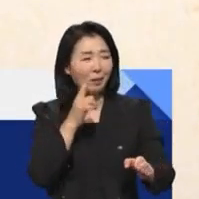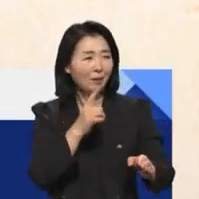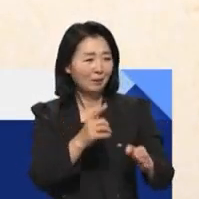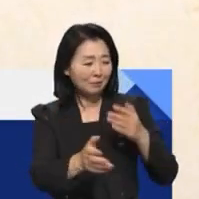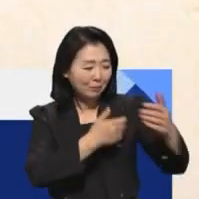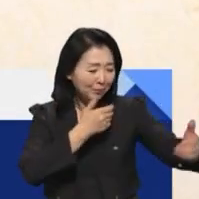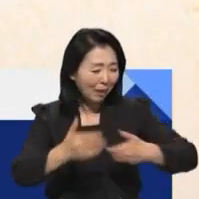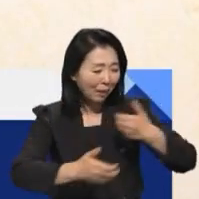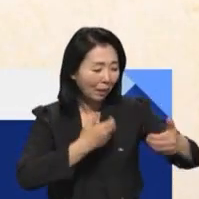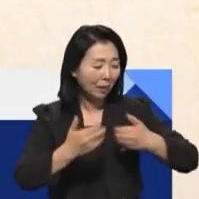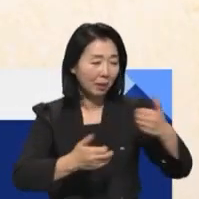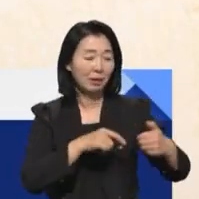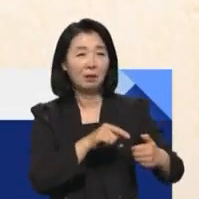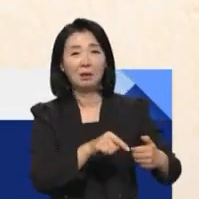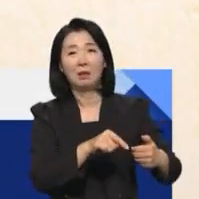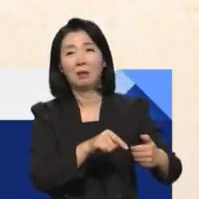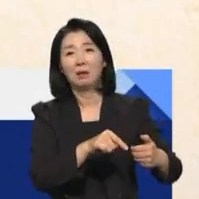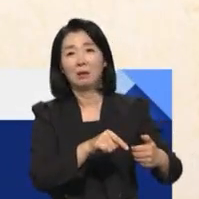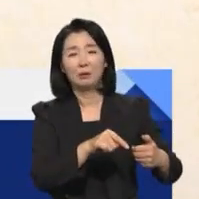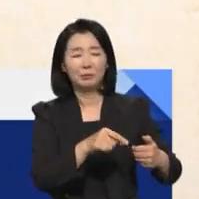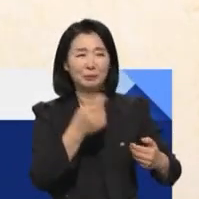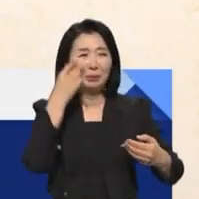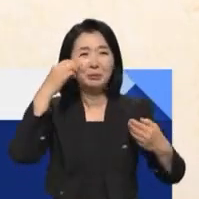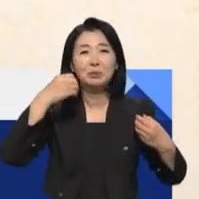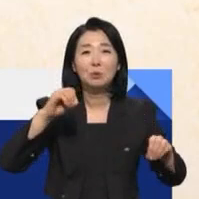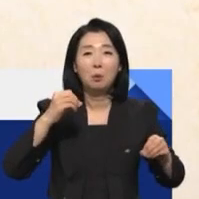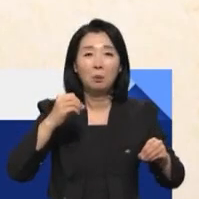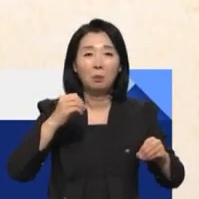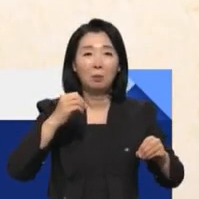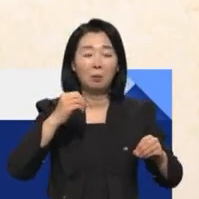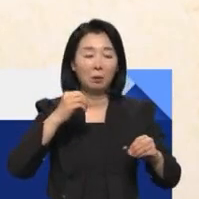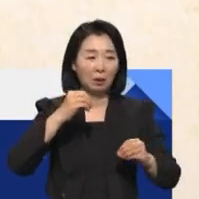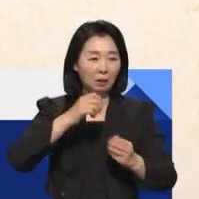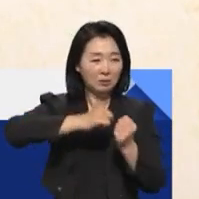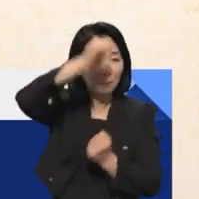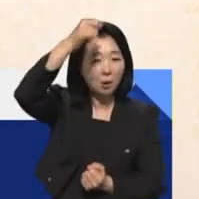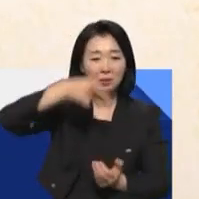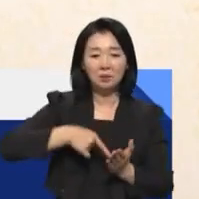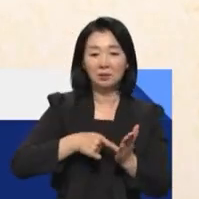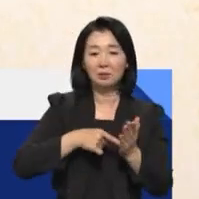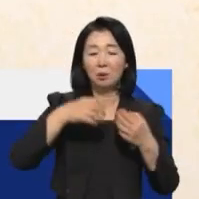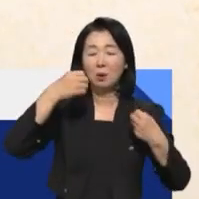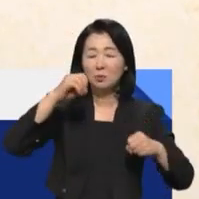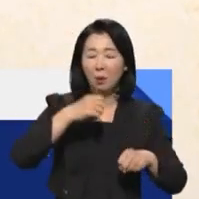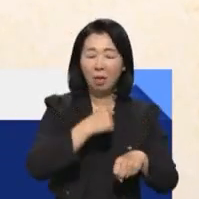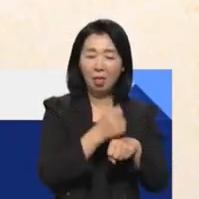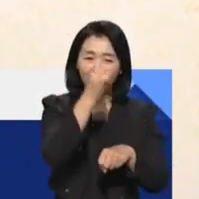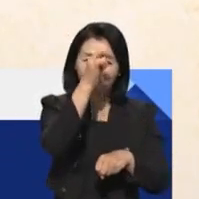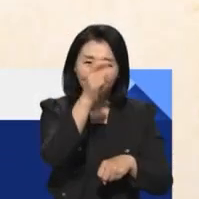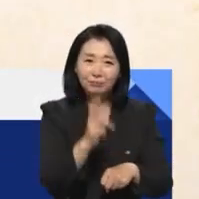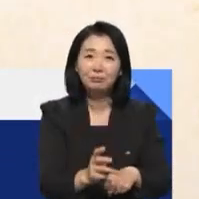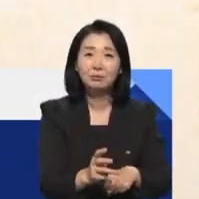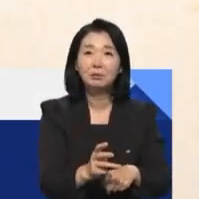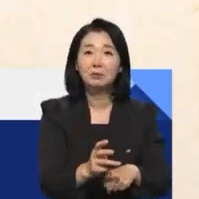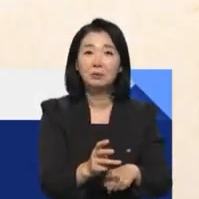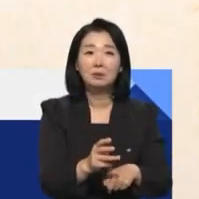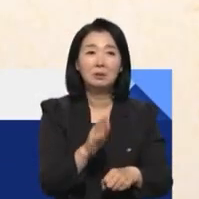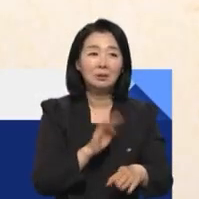온갖 압수수색 쇼, 체포영장 쇼를 벌이면서 시간을 끌고 정치적으로